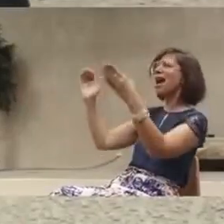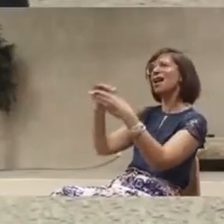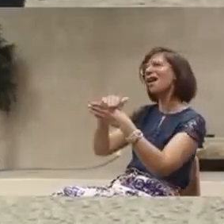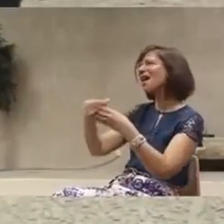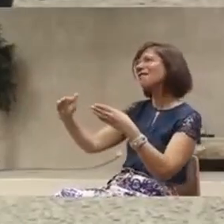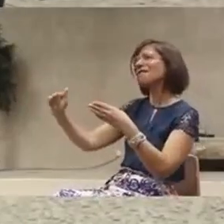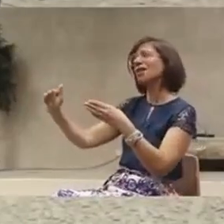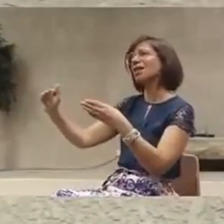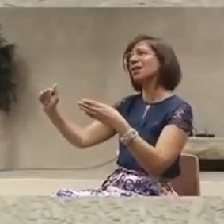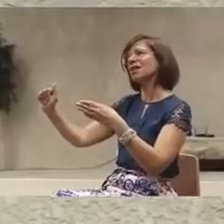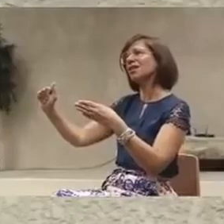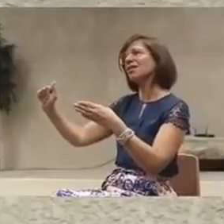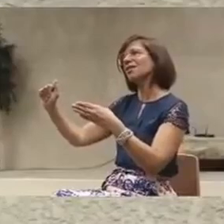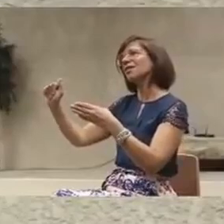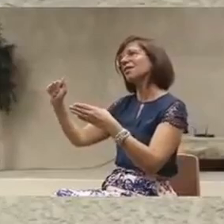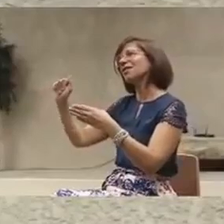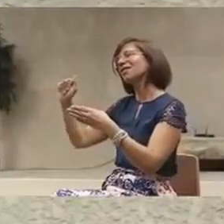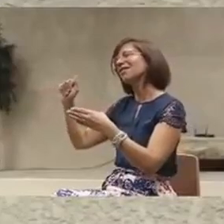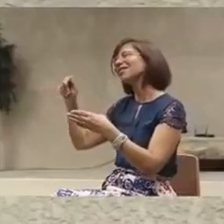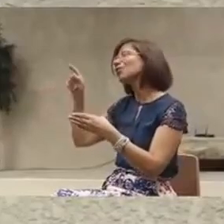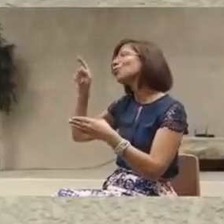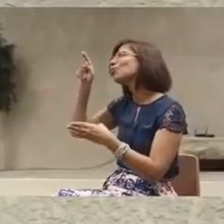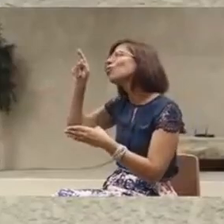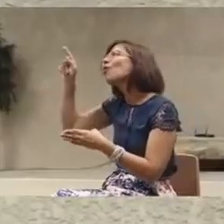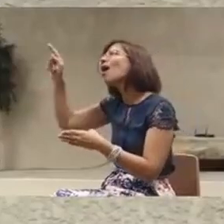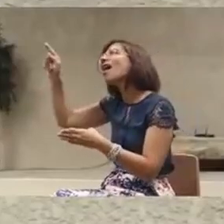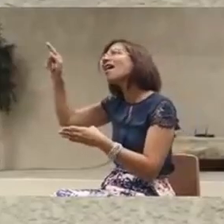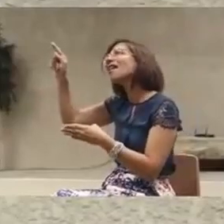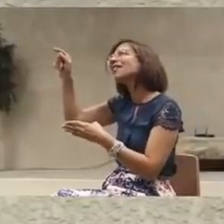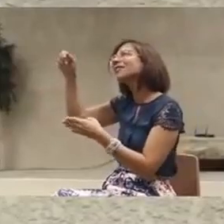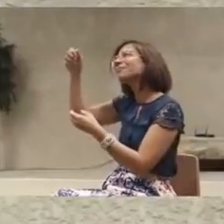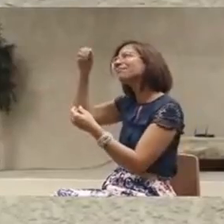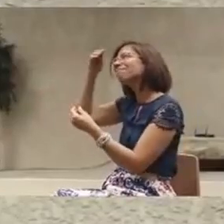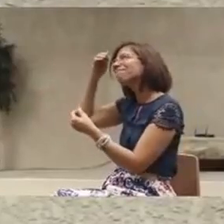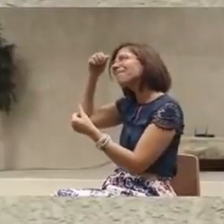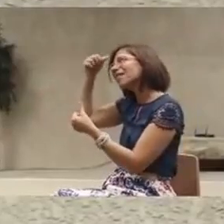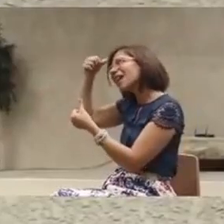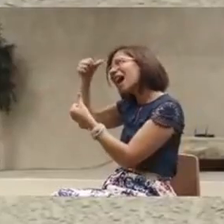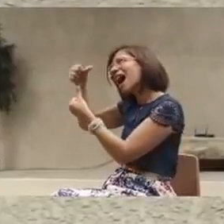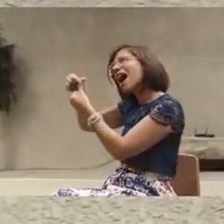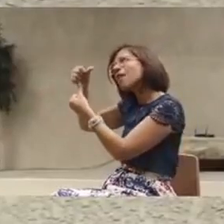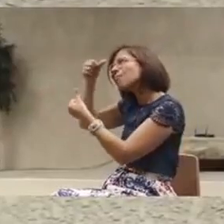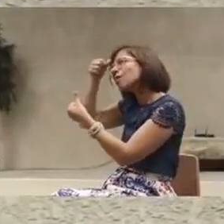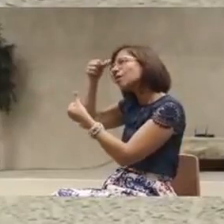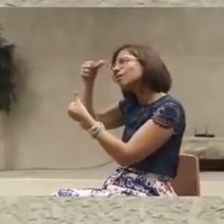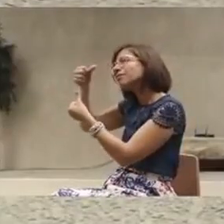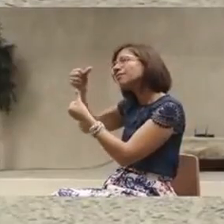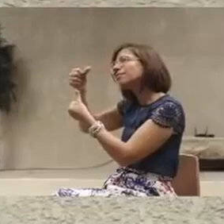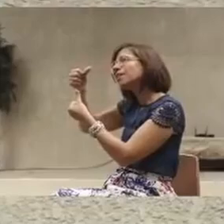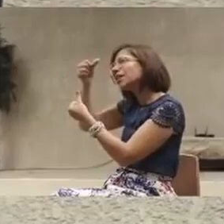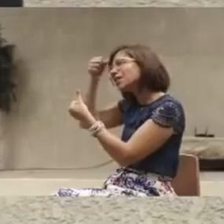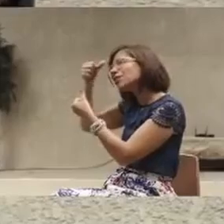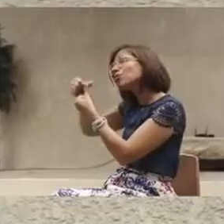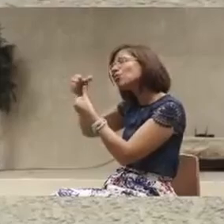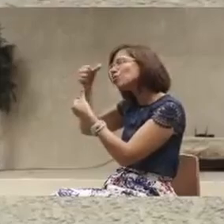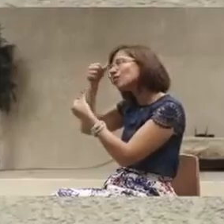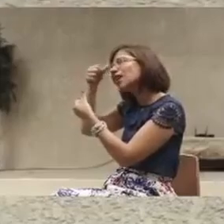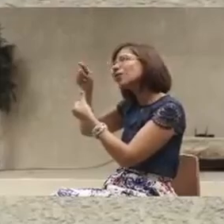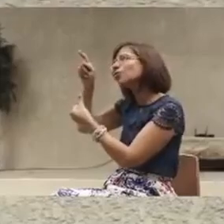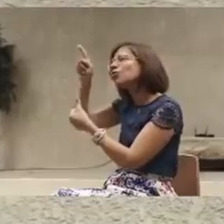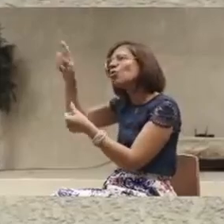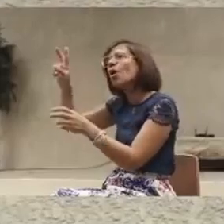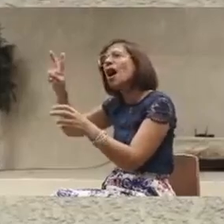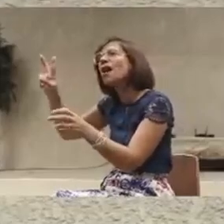oui. Apprends-nous, Seigneur, à triompher dans le désert en regardant à toi, Seigneur, en te donnant